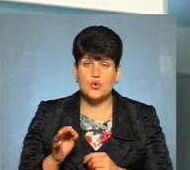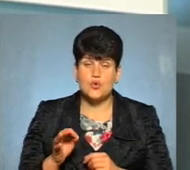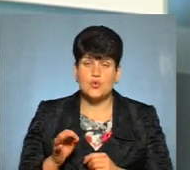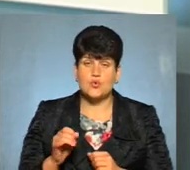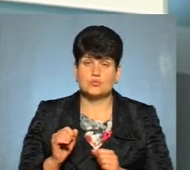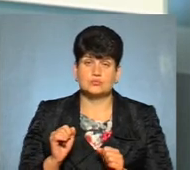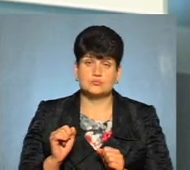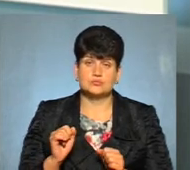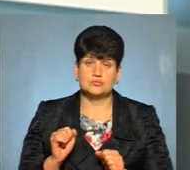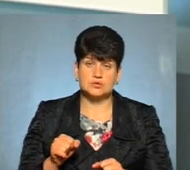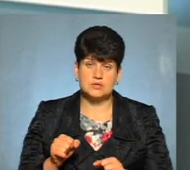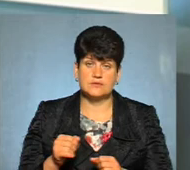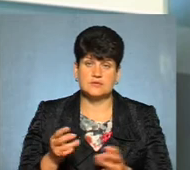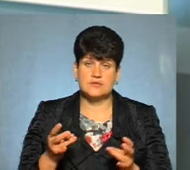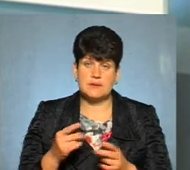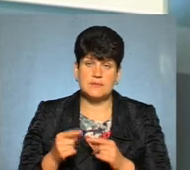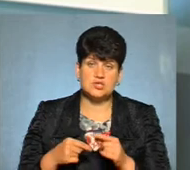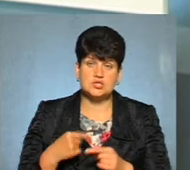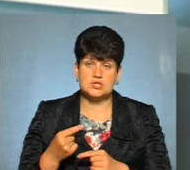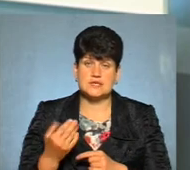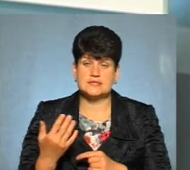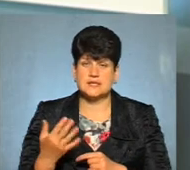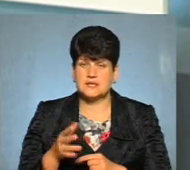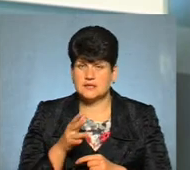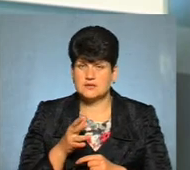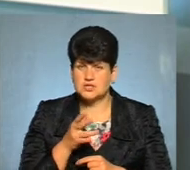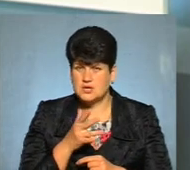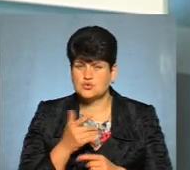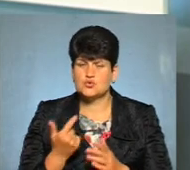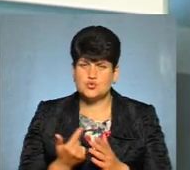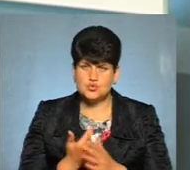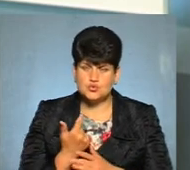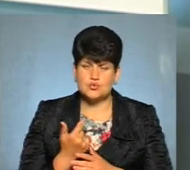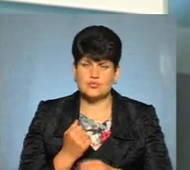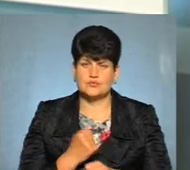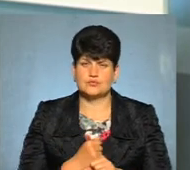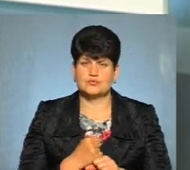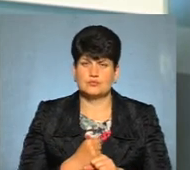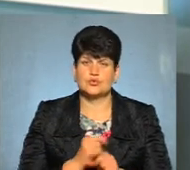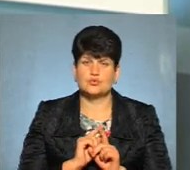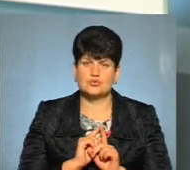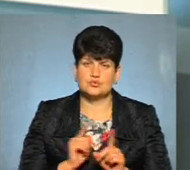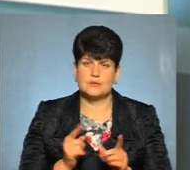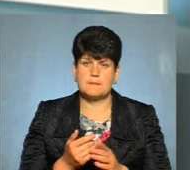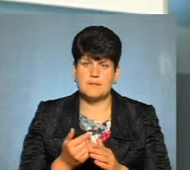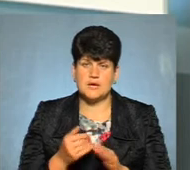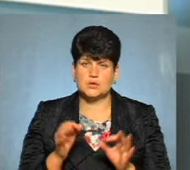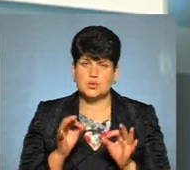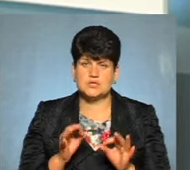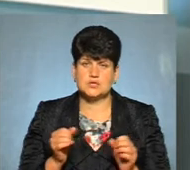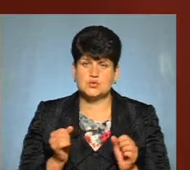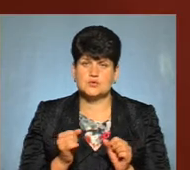очевидно, варто через певний час знов-таки повернутися, особливо перед осінньо-зимовою